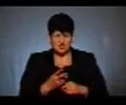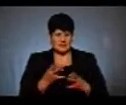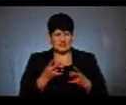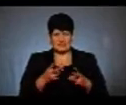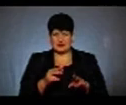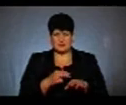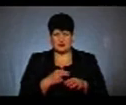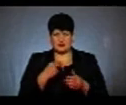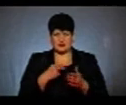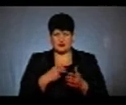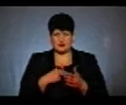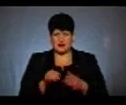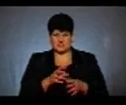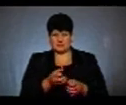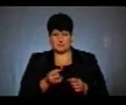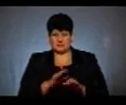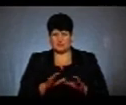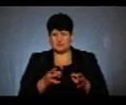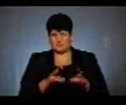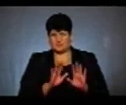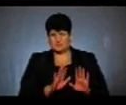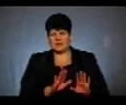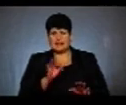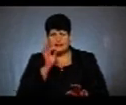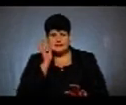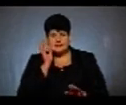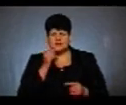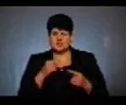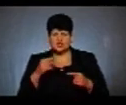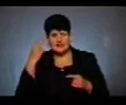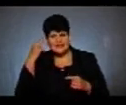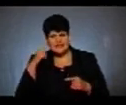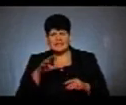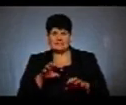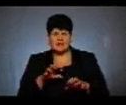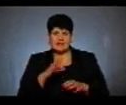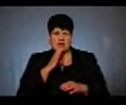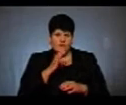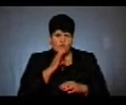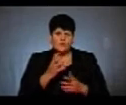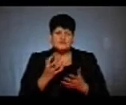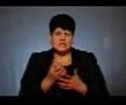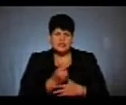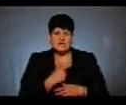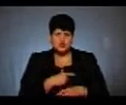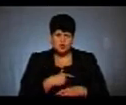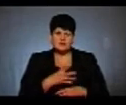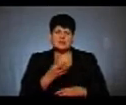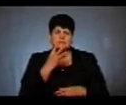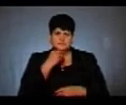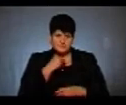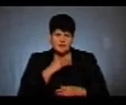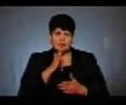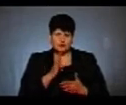краще торкатися, не зачіпати, це не потрібно, лисиця чи інша будь-яка дика тварина, вовк, скажімо, знайде собі, вона спожиє і буде